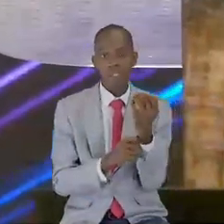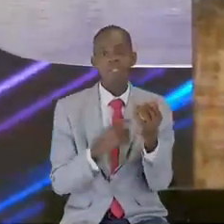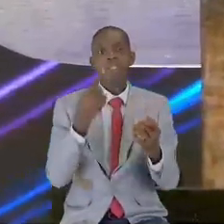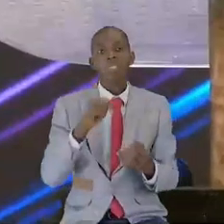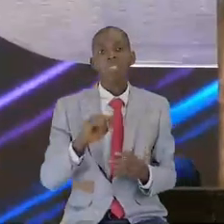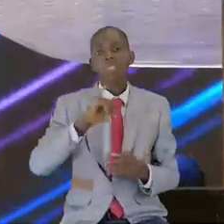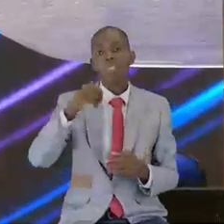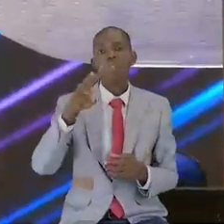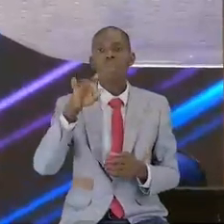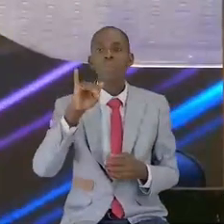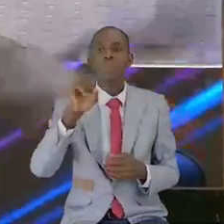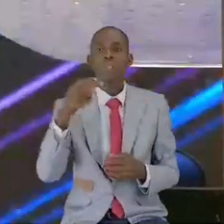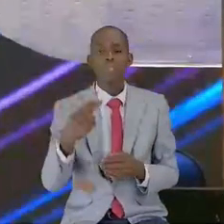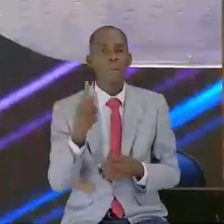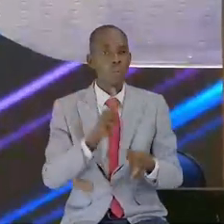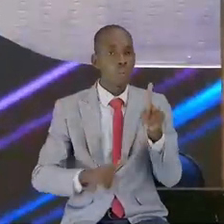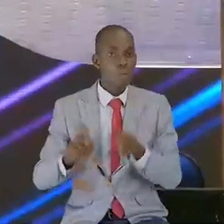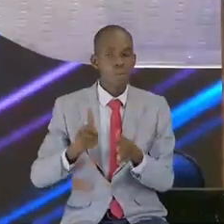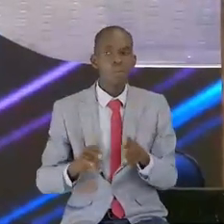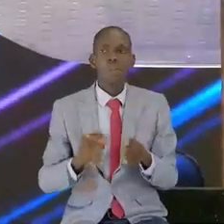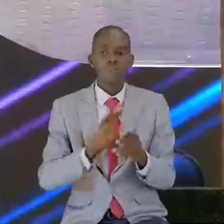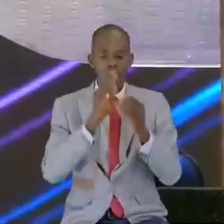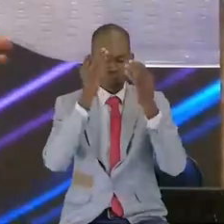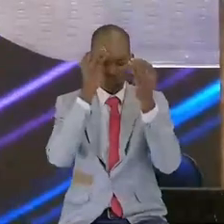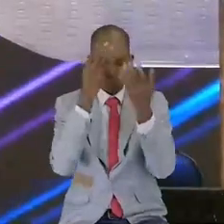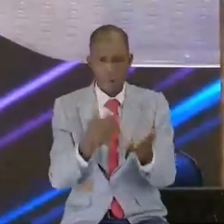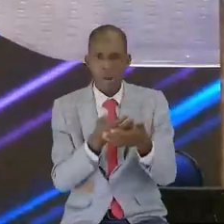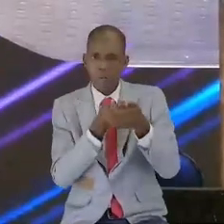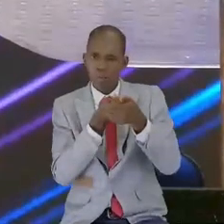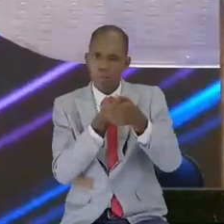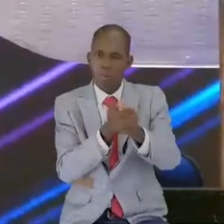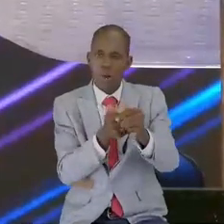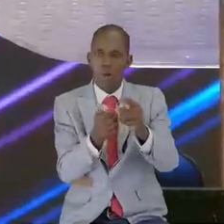les Juifs, ils se sont concentrés sur cela et ils se